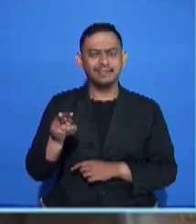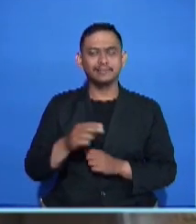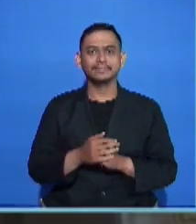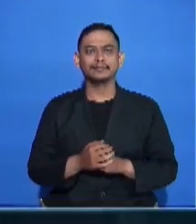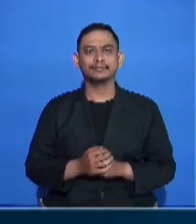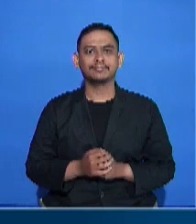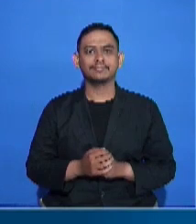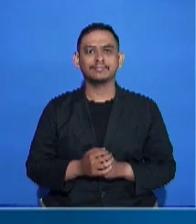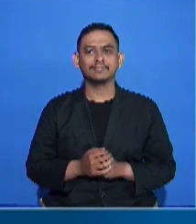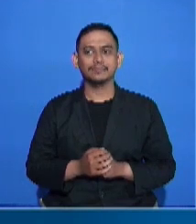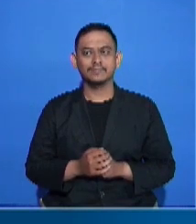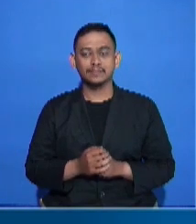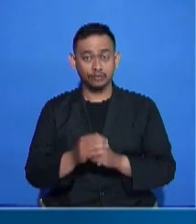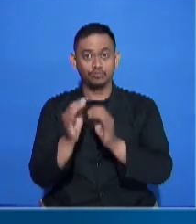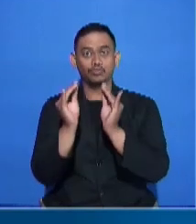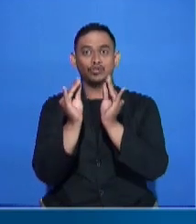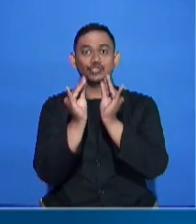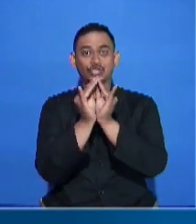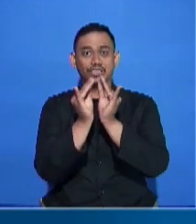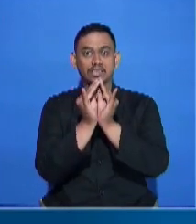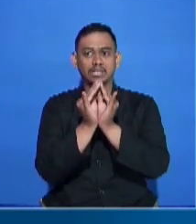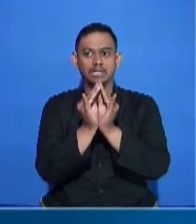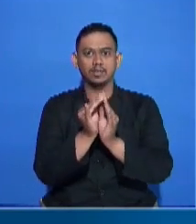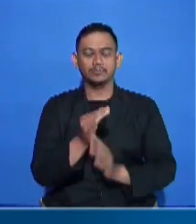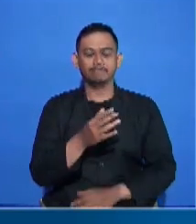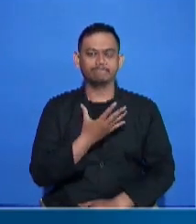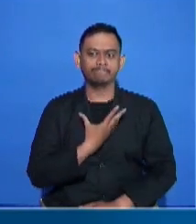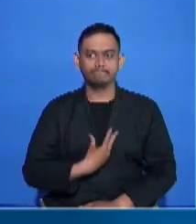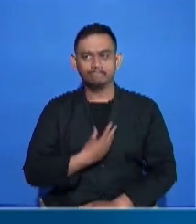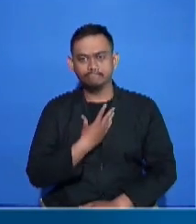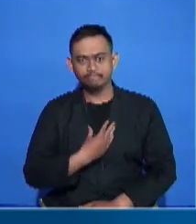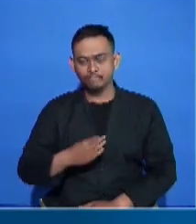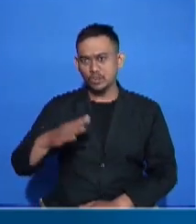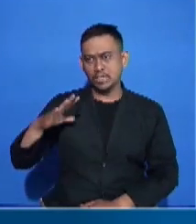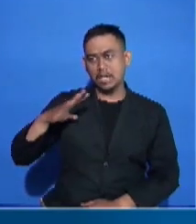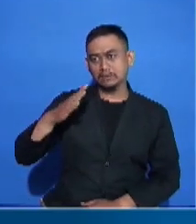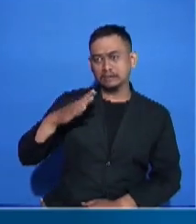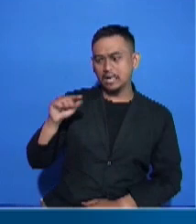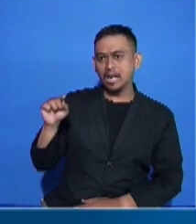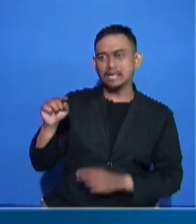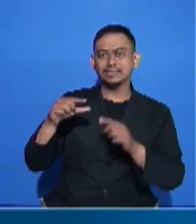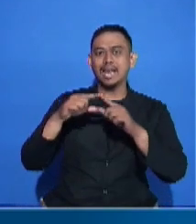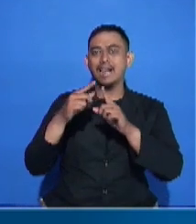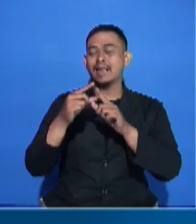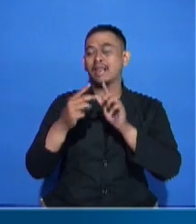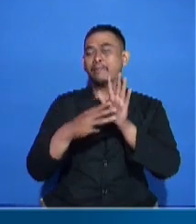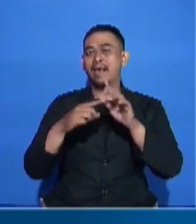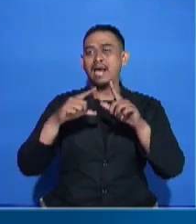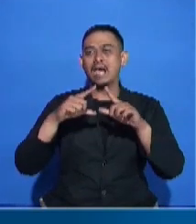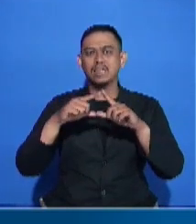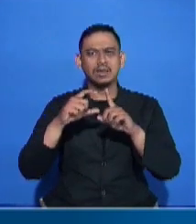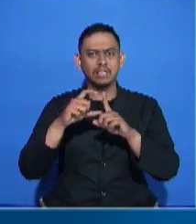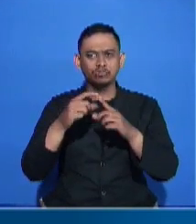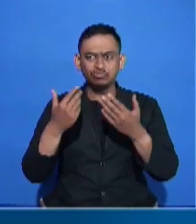Universitas Islam Indonesia bertugas salah satu dosennya bernama Ahmad Mun Nasir Rafi Pratama dikabarkan hilang